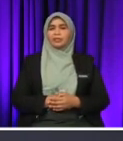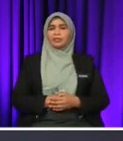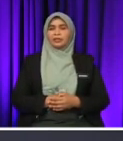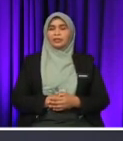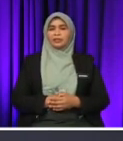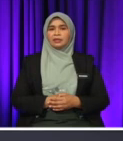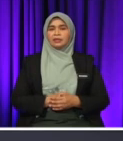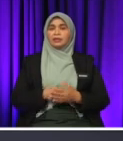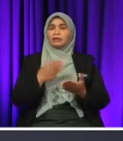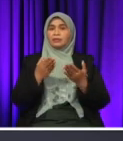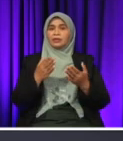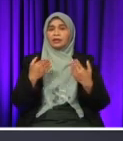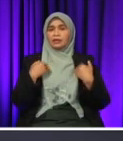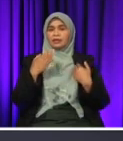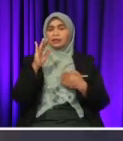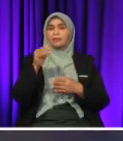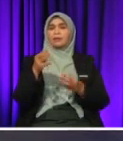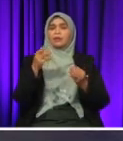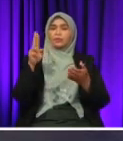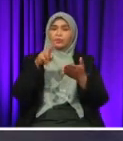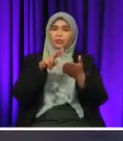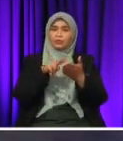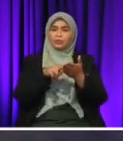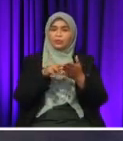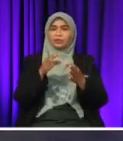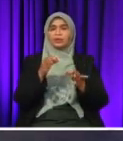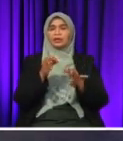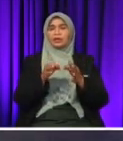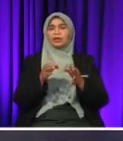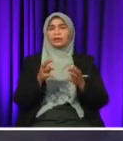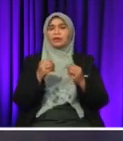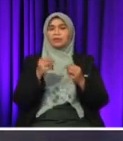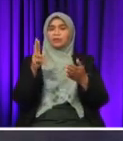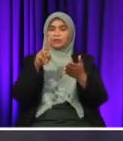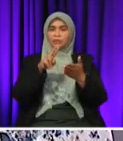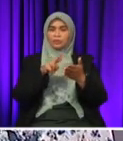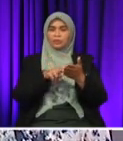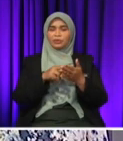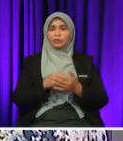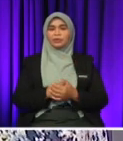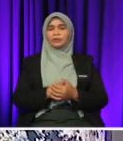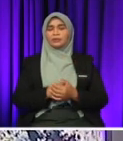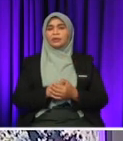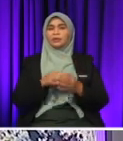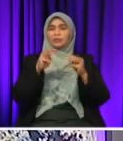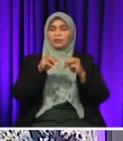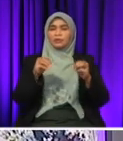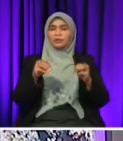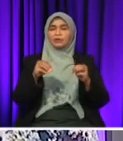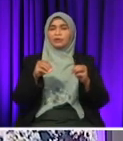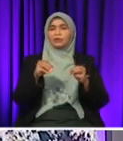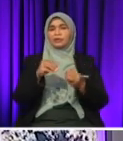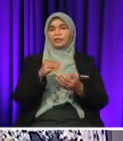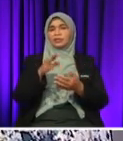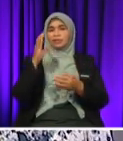Mungkin ada yang merujuk Di manakah kita boleh merujuk sumber-sumber ee sastra begini untuk murid-murid semua mencari